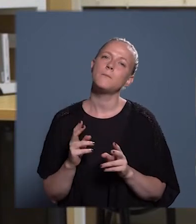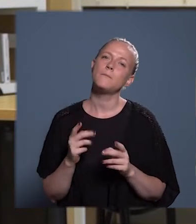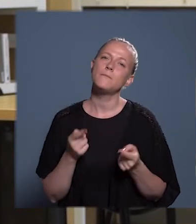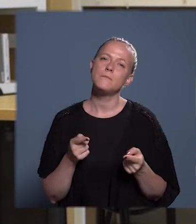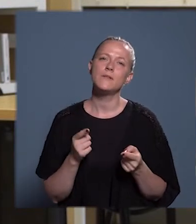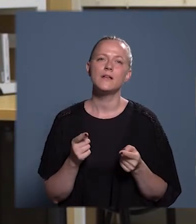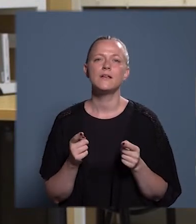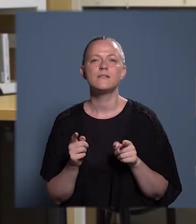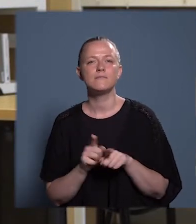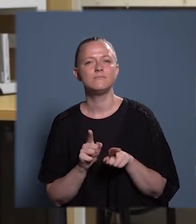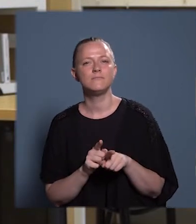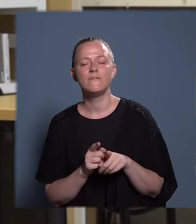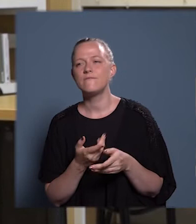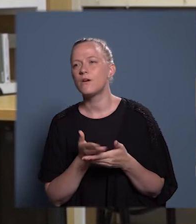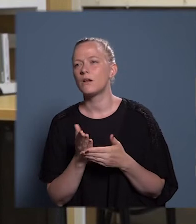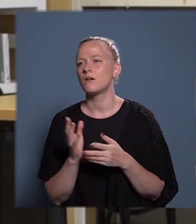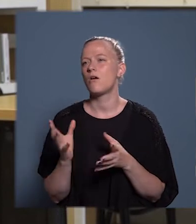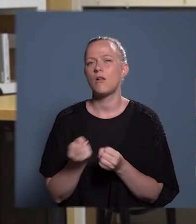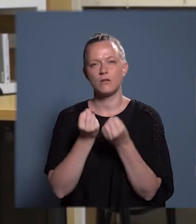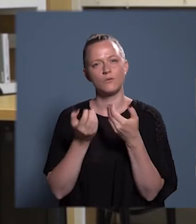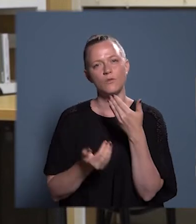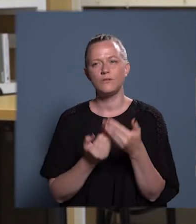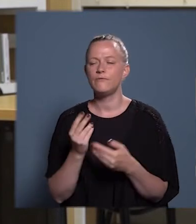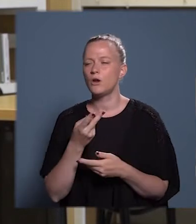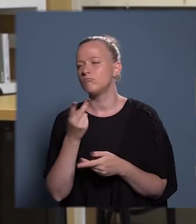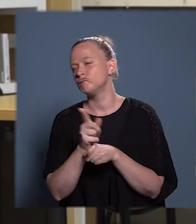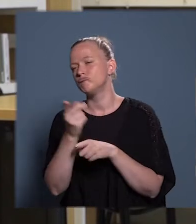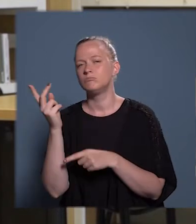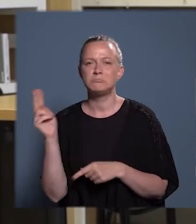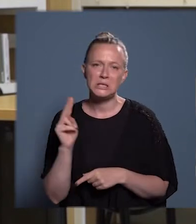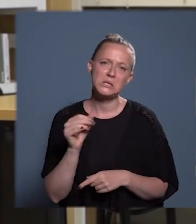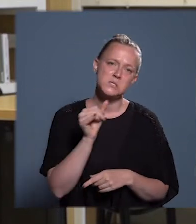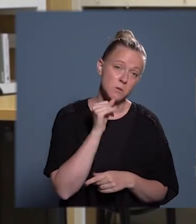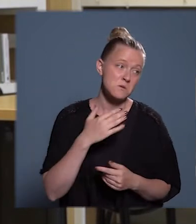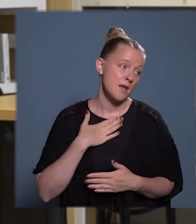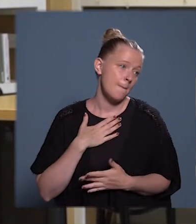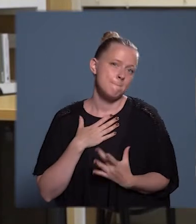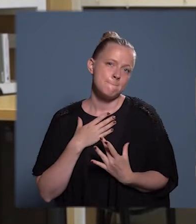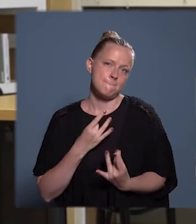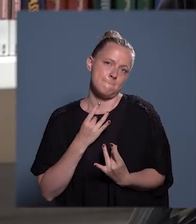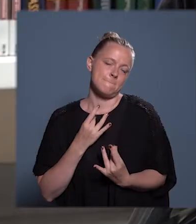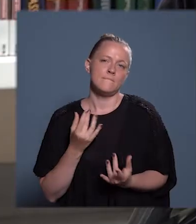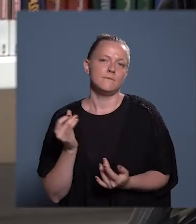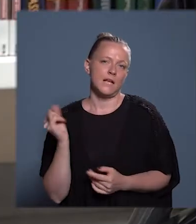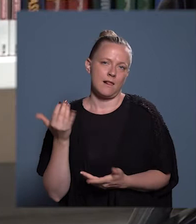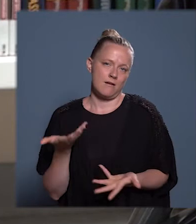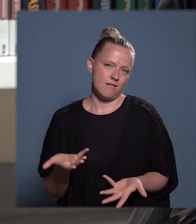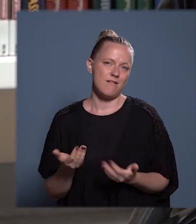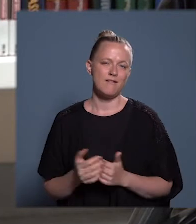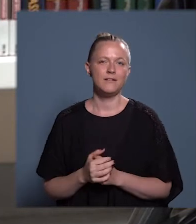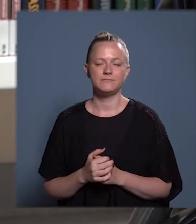alkotítban, valakinek a kék, van a zöld, nekem valahogy a lila az, ami